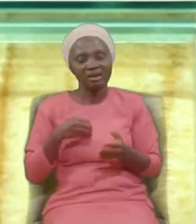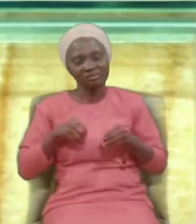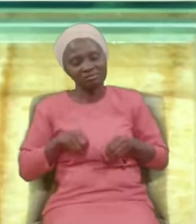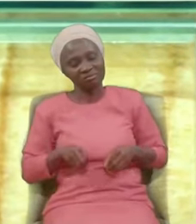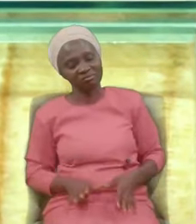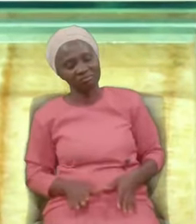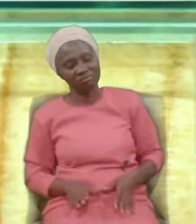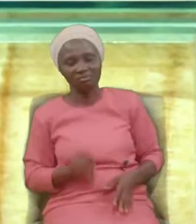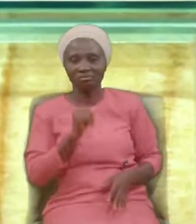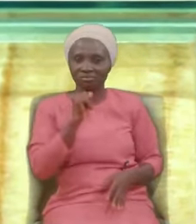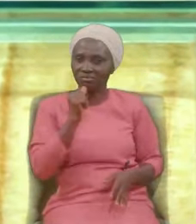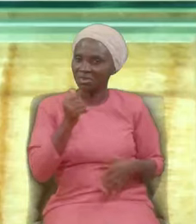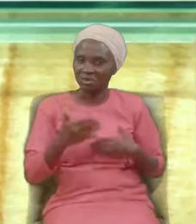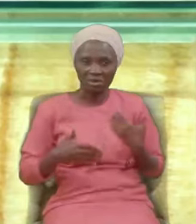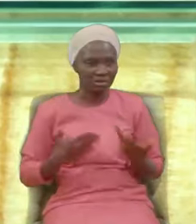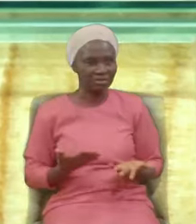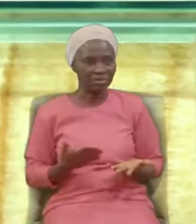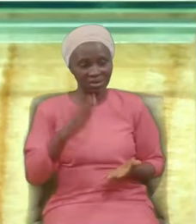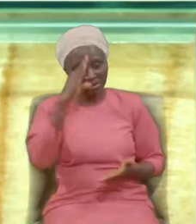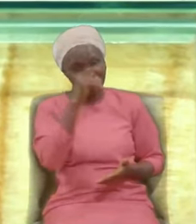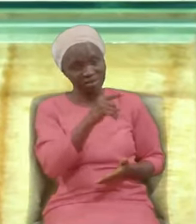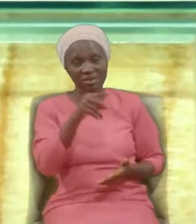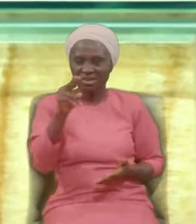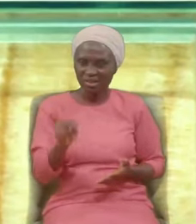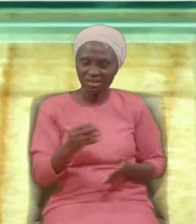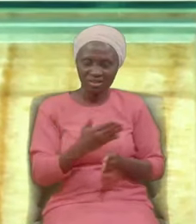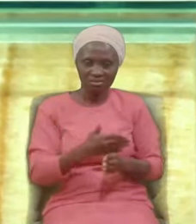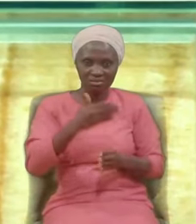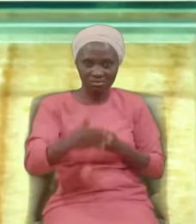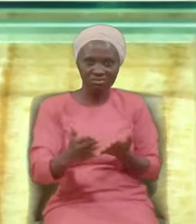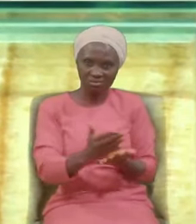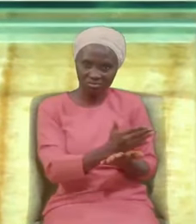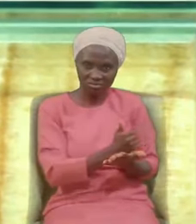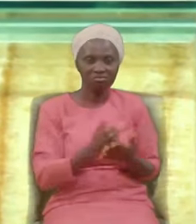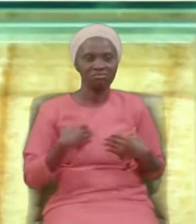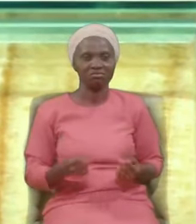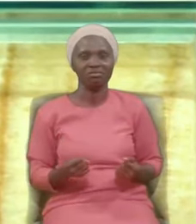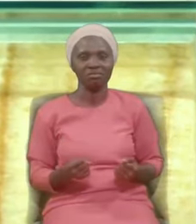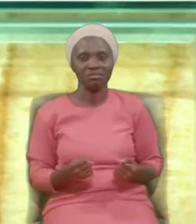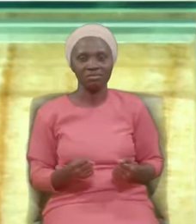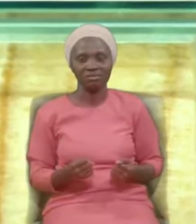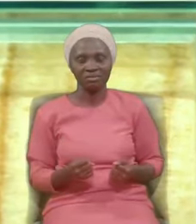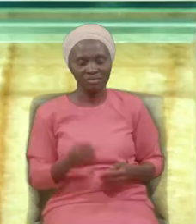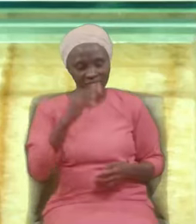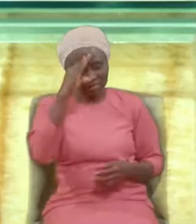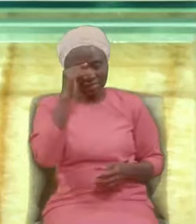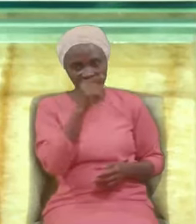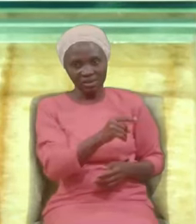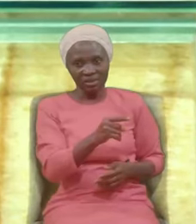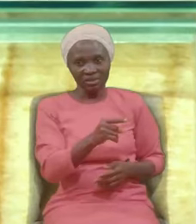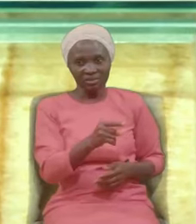méprisé, déprimé, mécontent. Il lui faut la guérison totale.